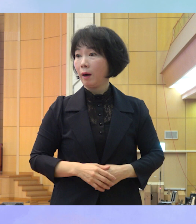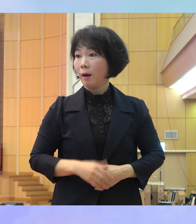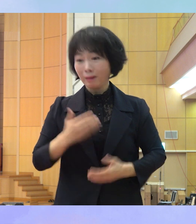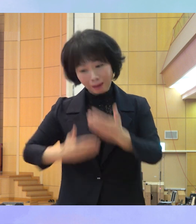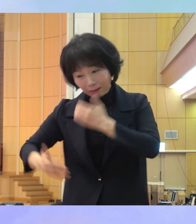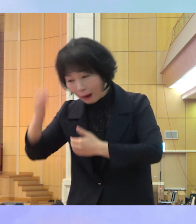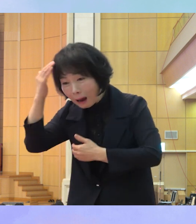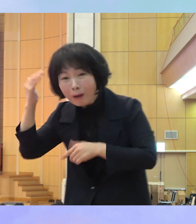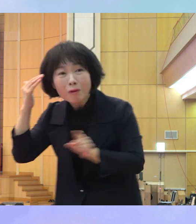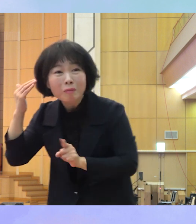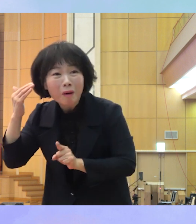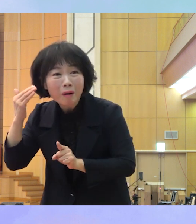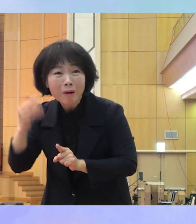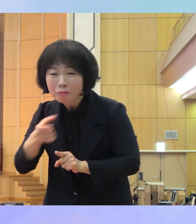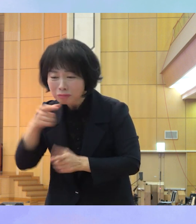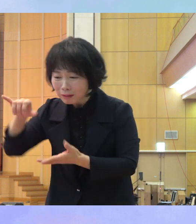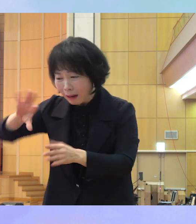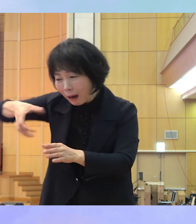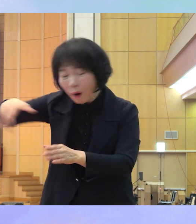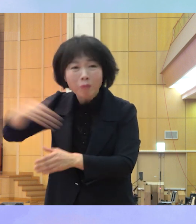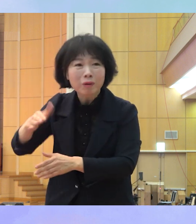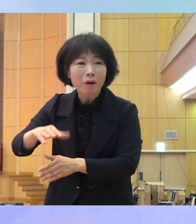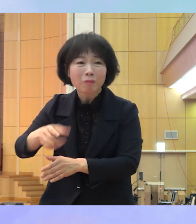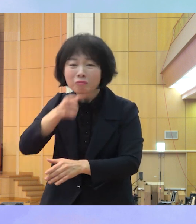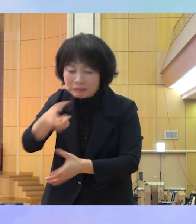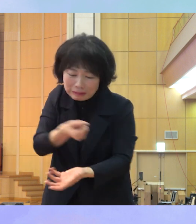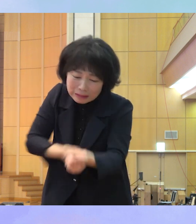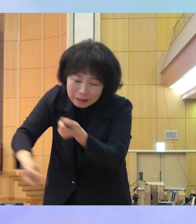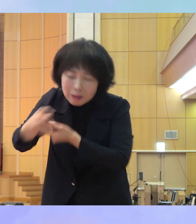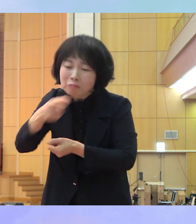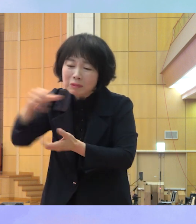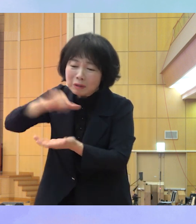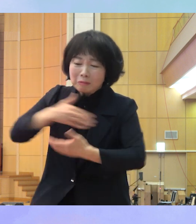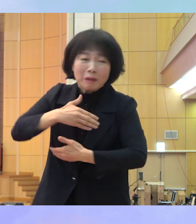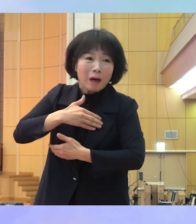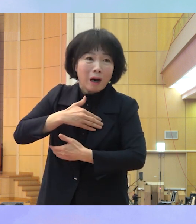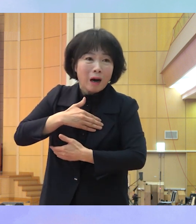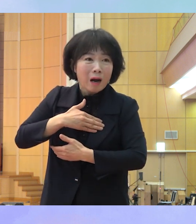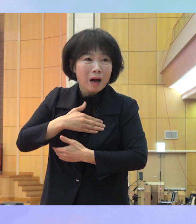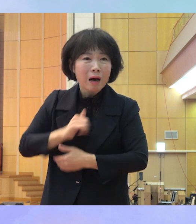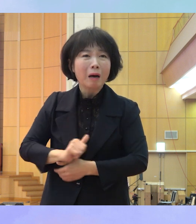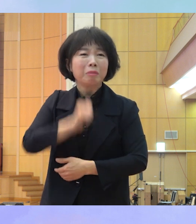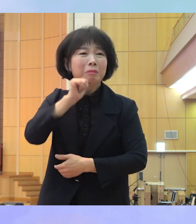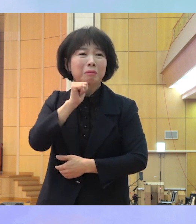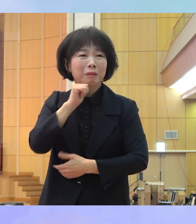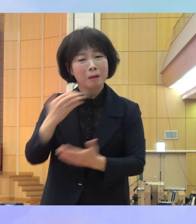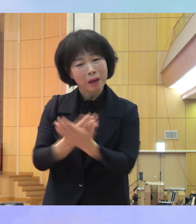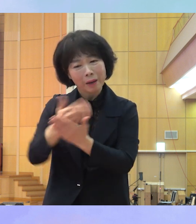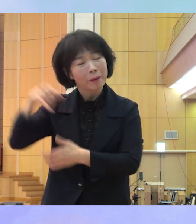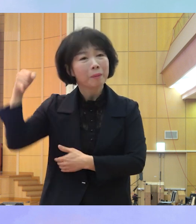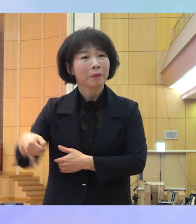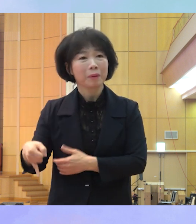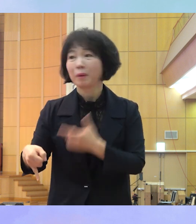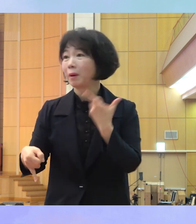그냥 버려버리면 그만이고 그랬지. 그게 몇십 년 안 되잖아요.